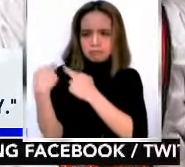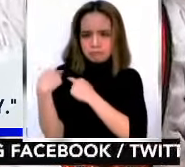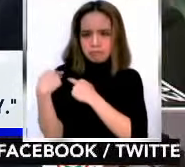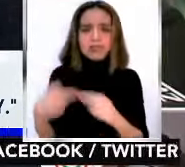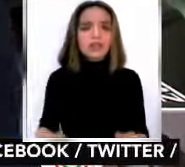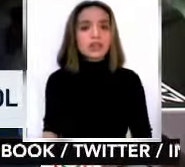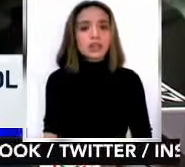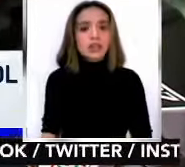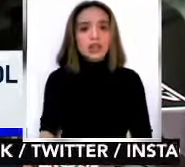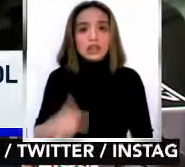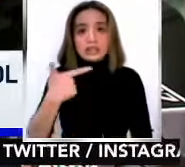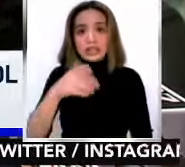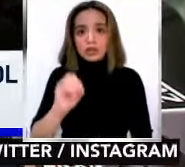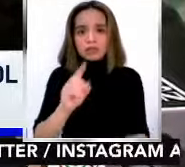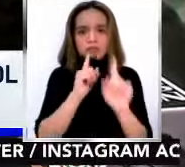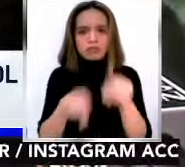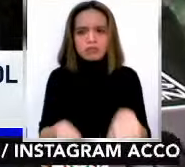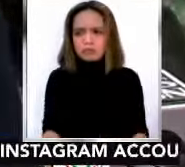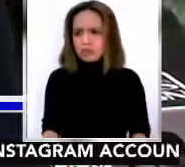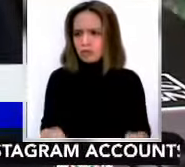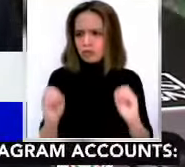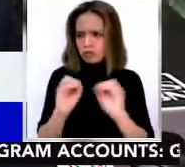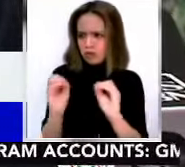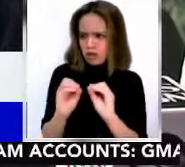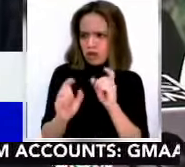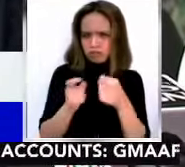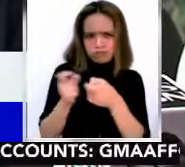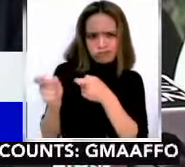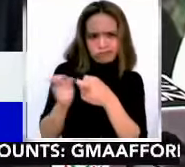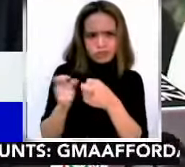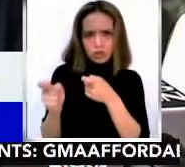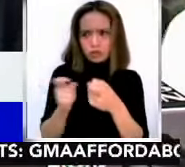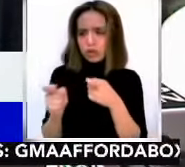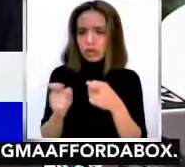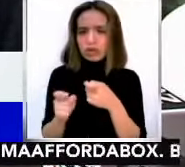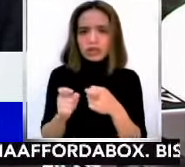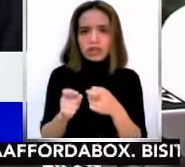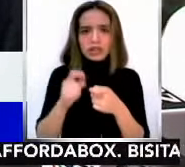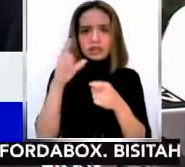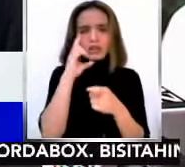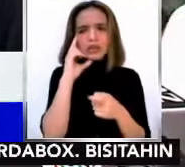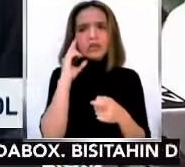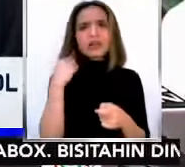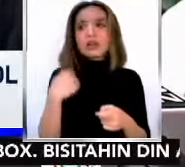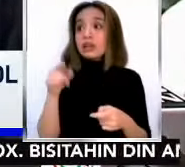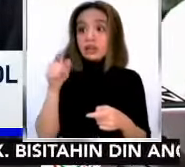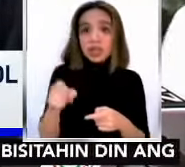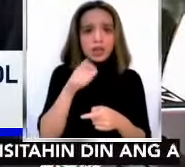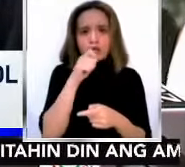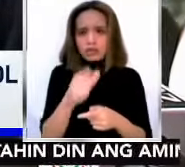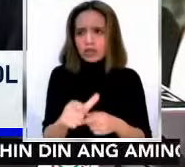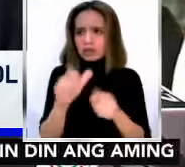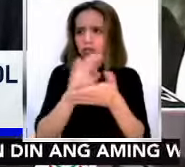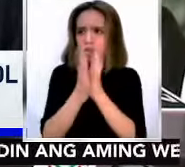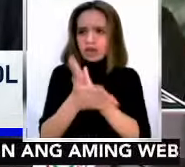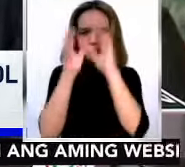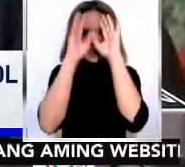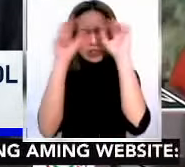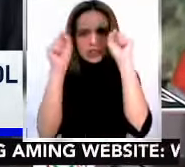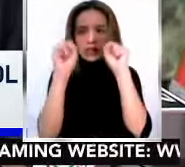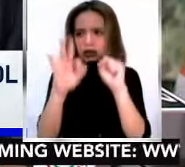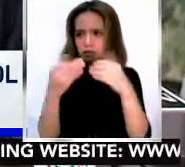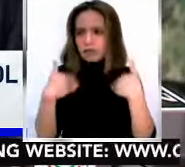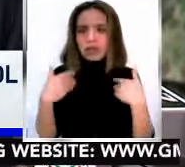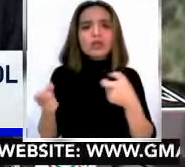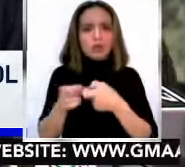Go. Wala pong nagko-control kay Pangulo Duterte. Hindi po yan magiging pangulo ng ating bansa kung merong nagko-control sa